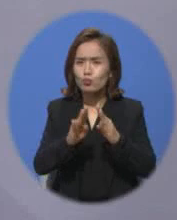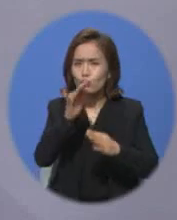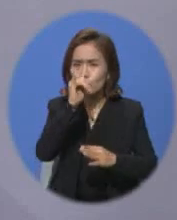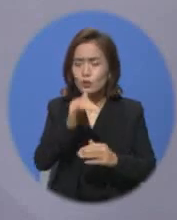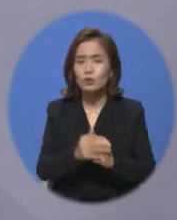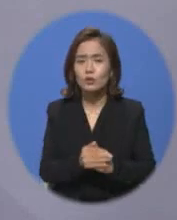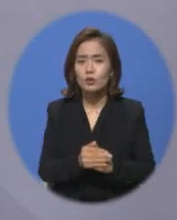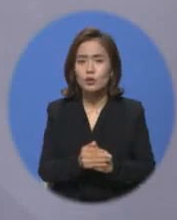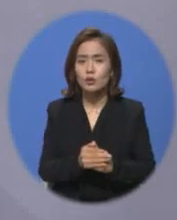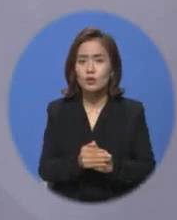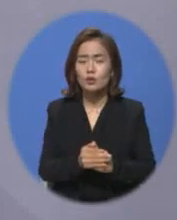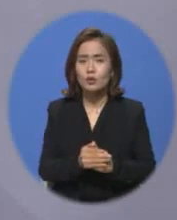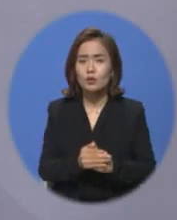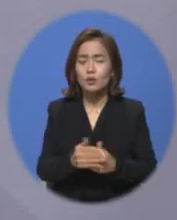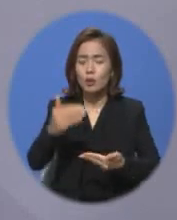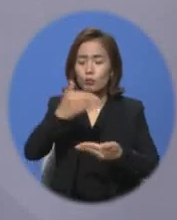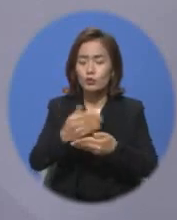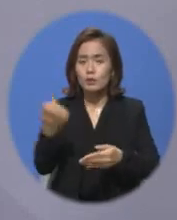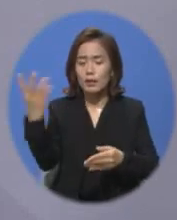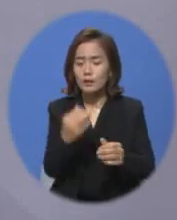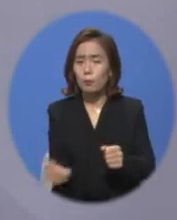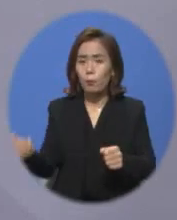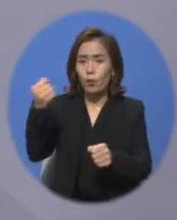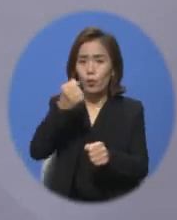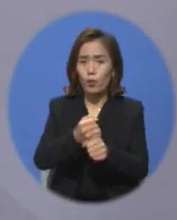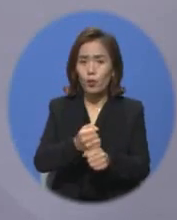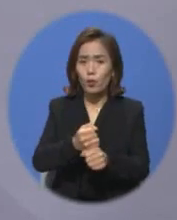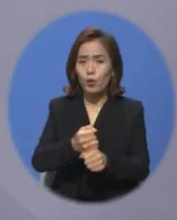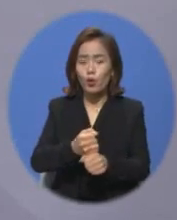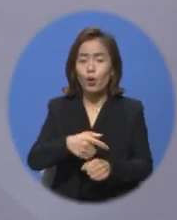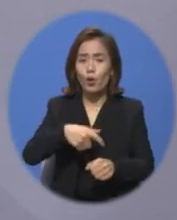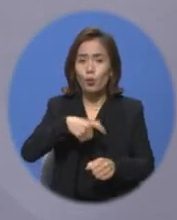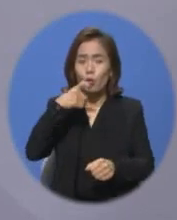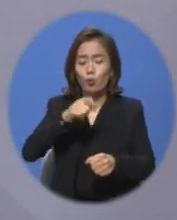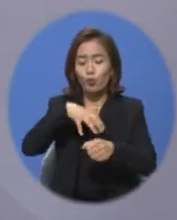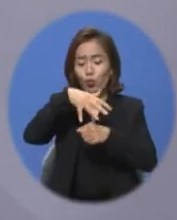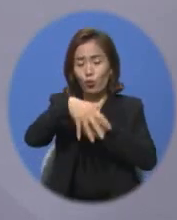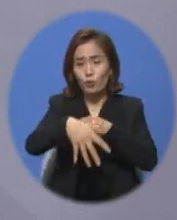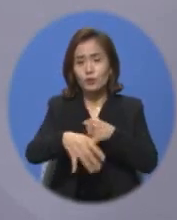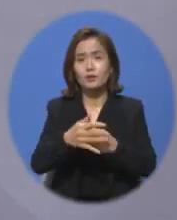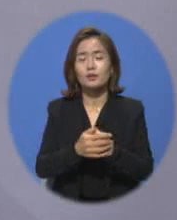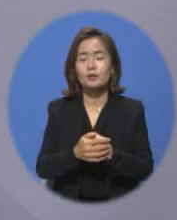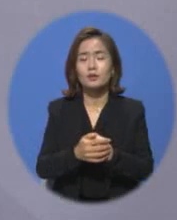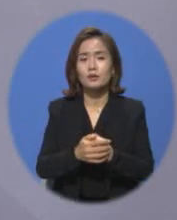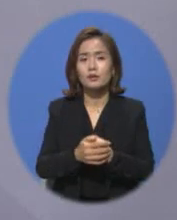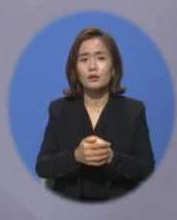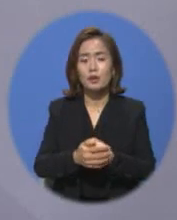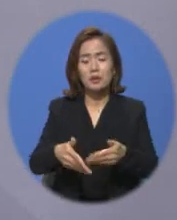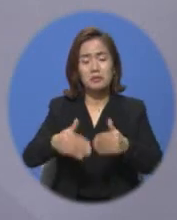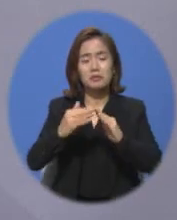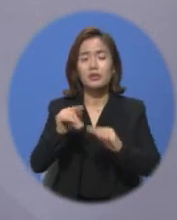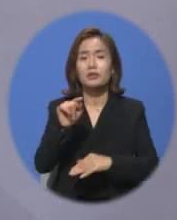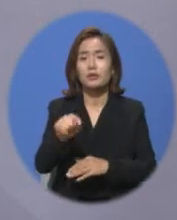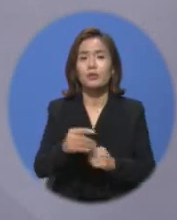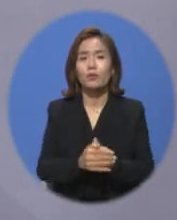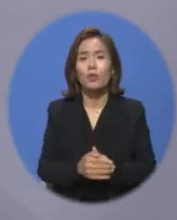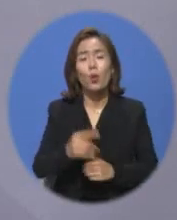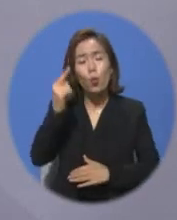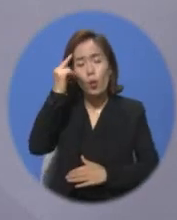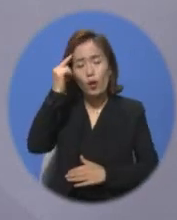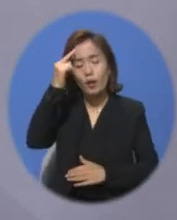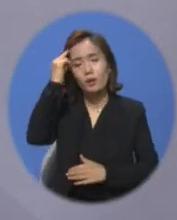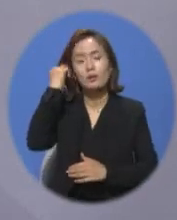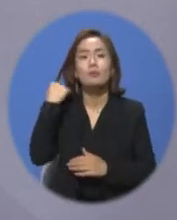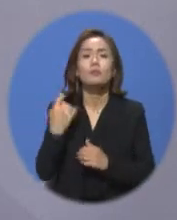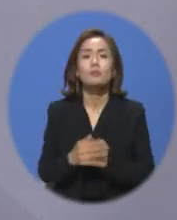있습니다.저는 저네개의문을복원하고 인공이든 자연이든폭포를설치하고